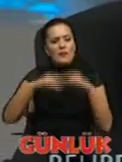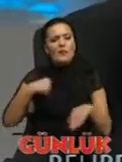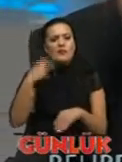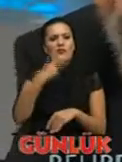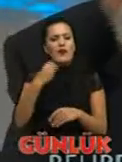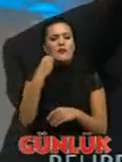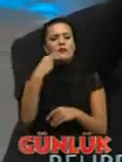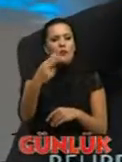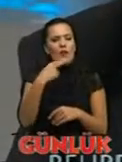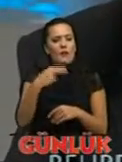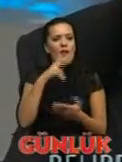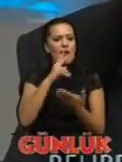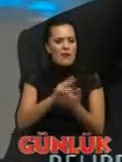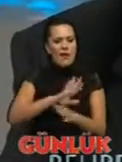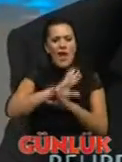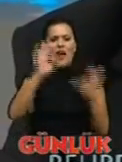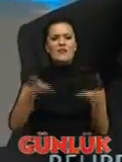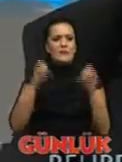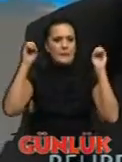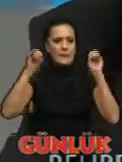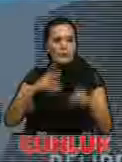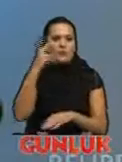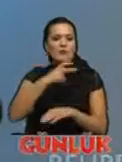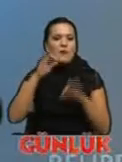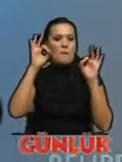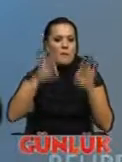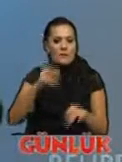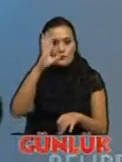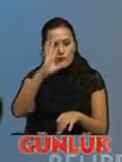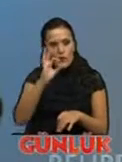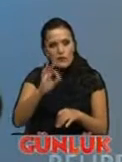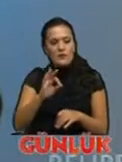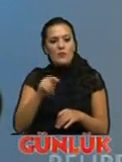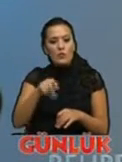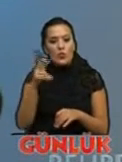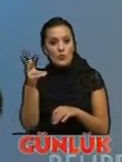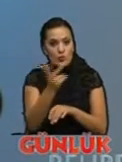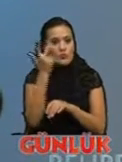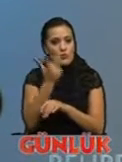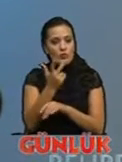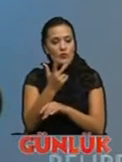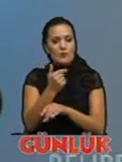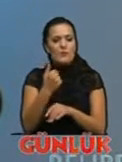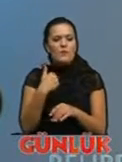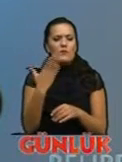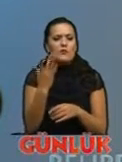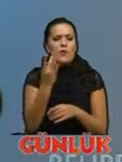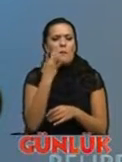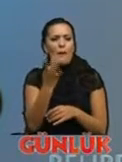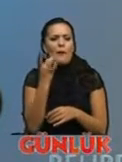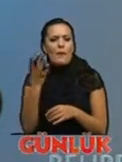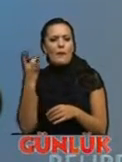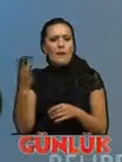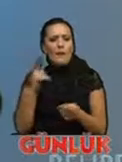verdim deyip her şeyi terk edip müziğe başlamam. Profesyonelce. Cesur yapıda bir bu üç tane şey çok